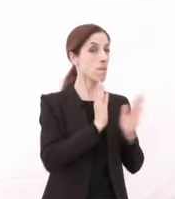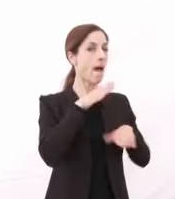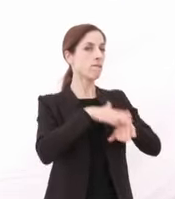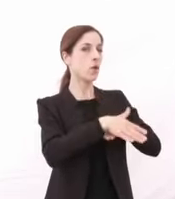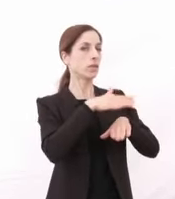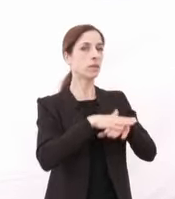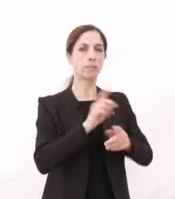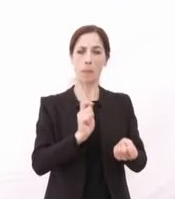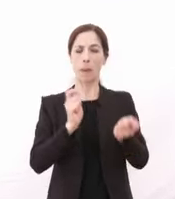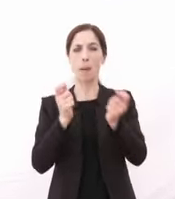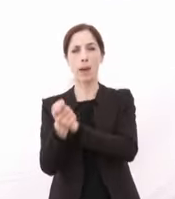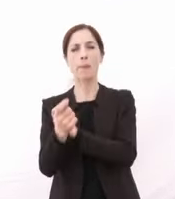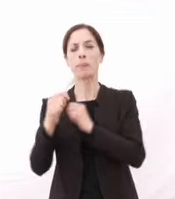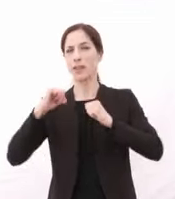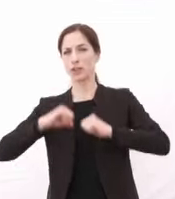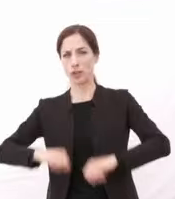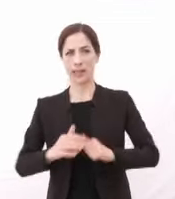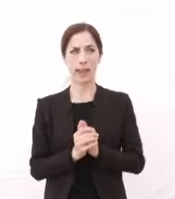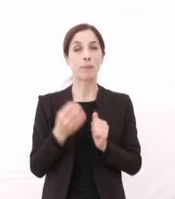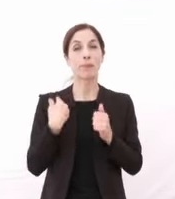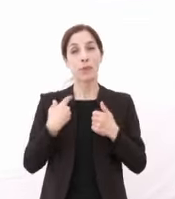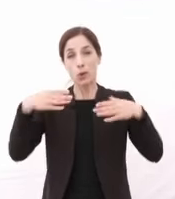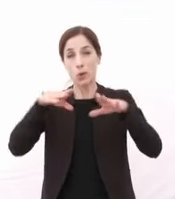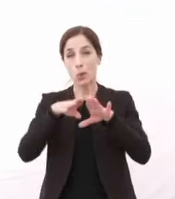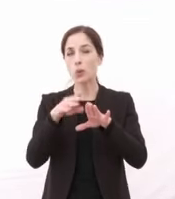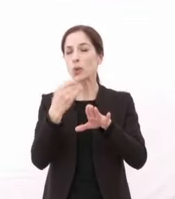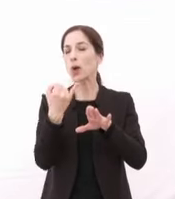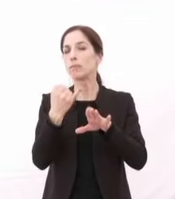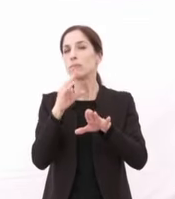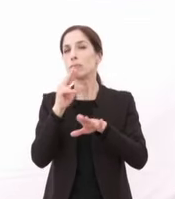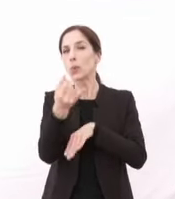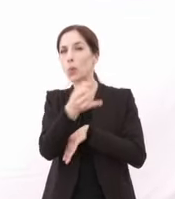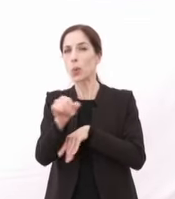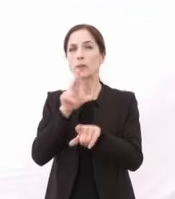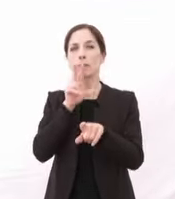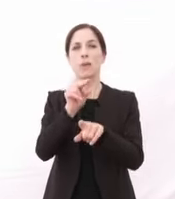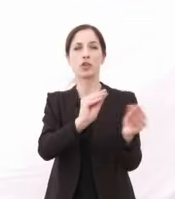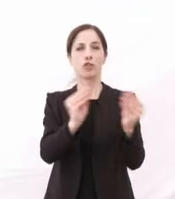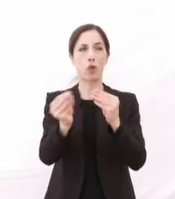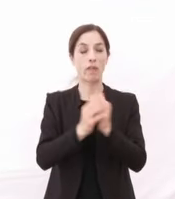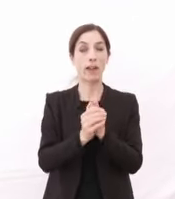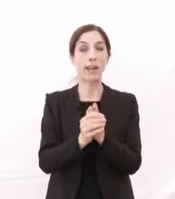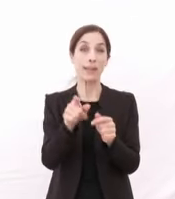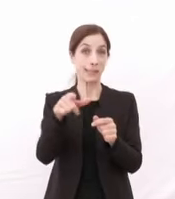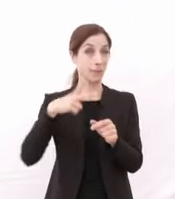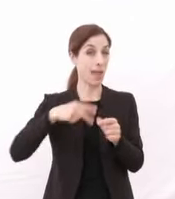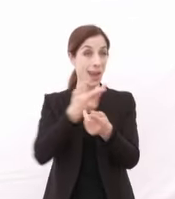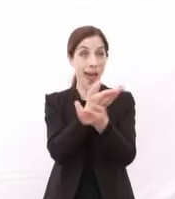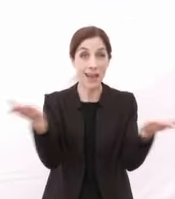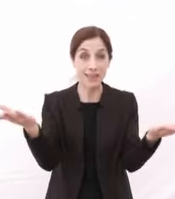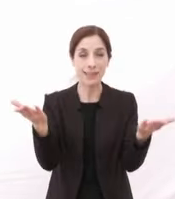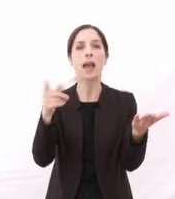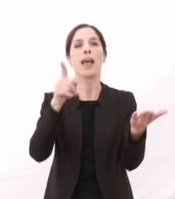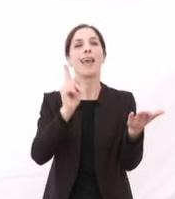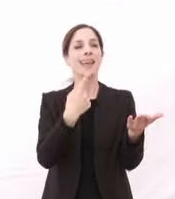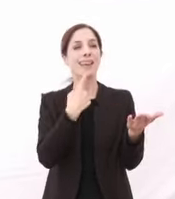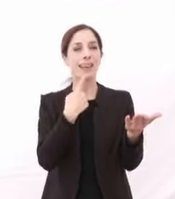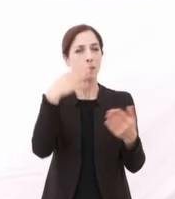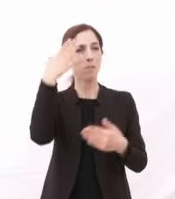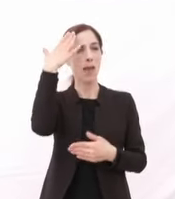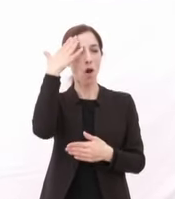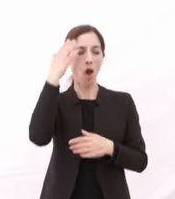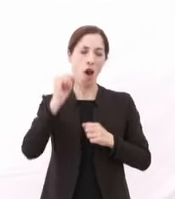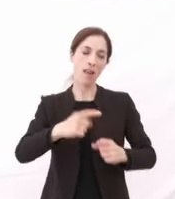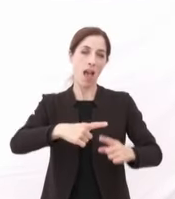Chiudo con un ultimo invito, un invito ai giovani che sono la nostra speranza. Prendetevi cura della memoria dei nostri martiri, i